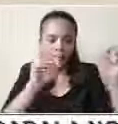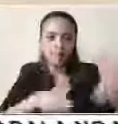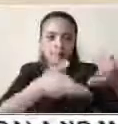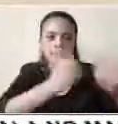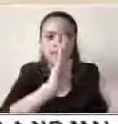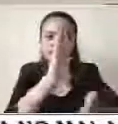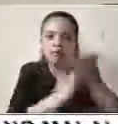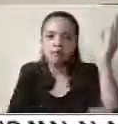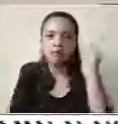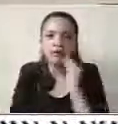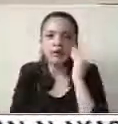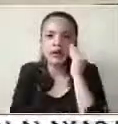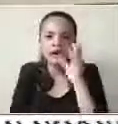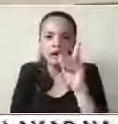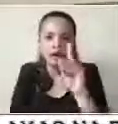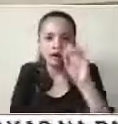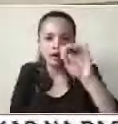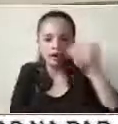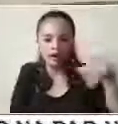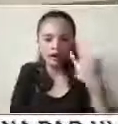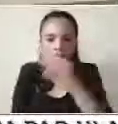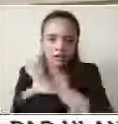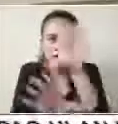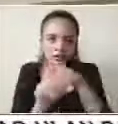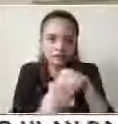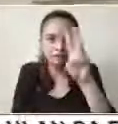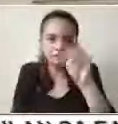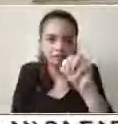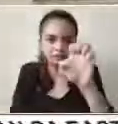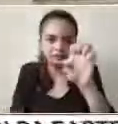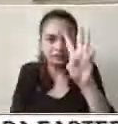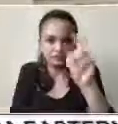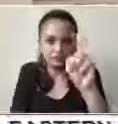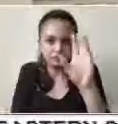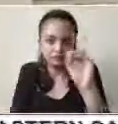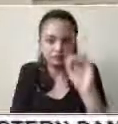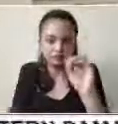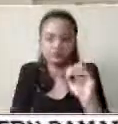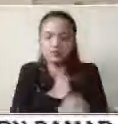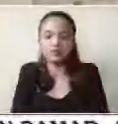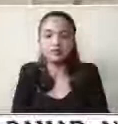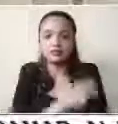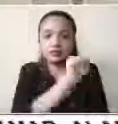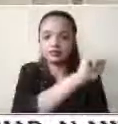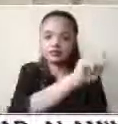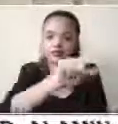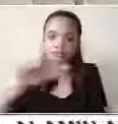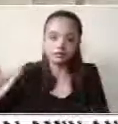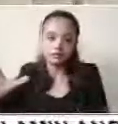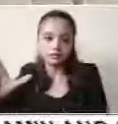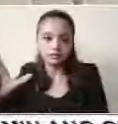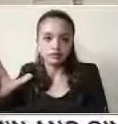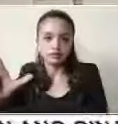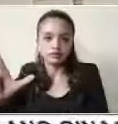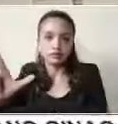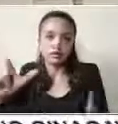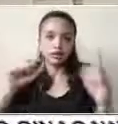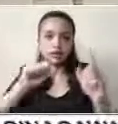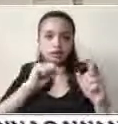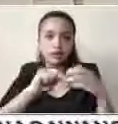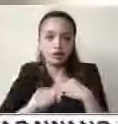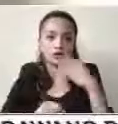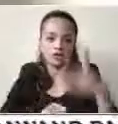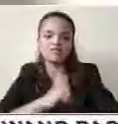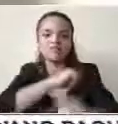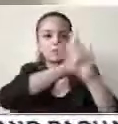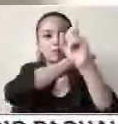na maiwasan ang pagkaantala ng mga hearing at iba pang aktibidad ng korte ngayong panahon ng pandemya. Sakop